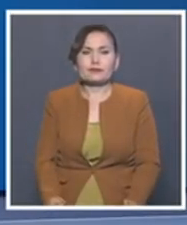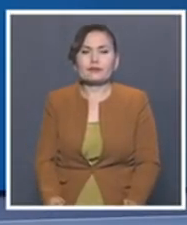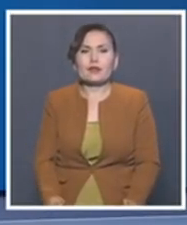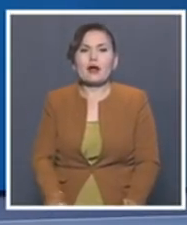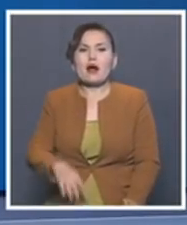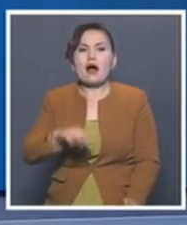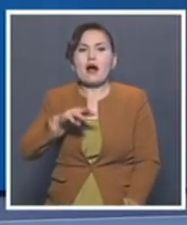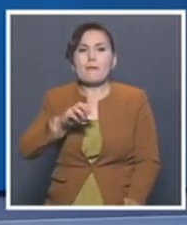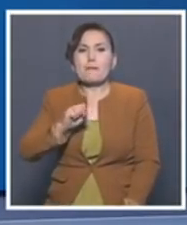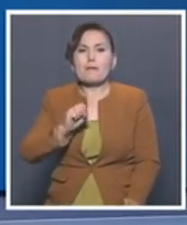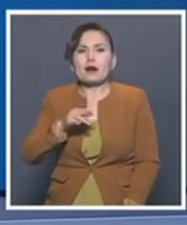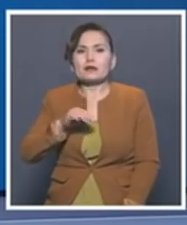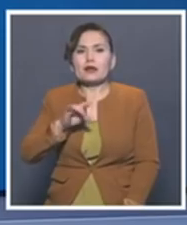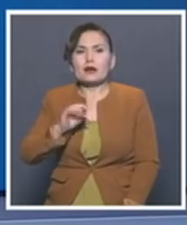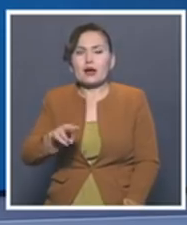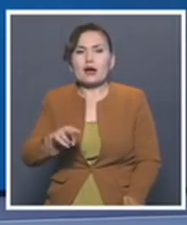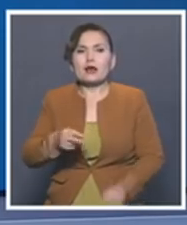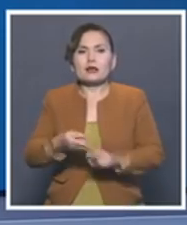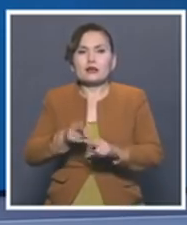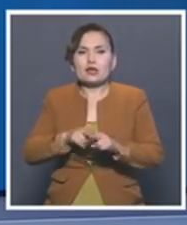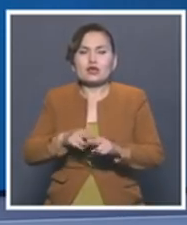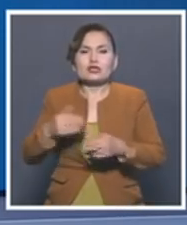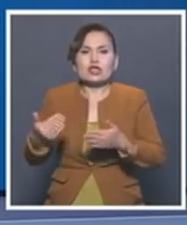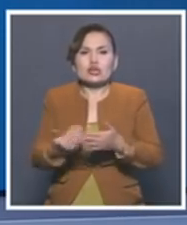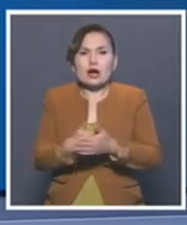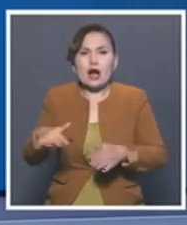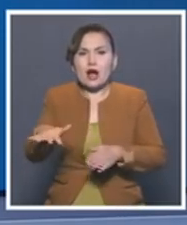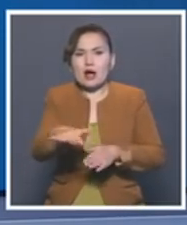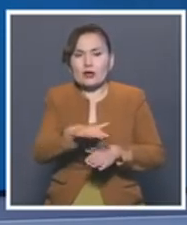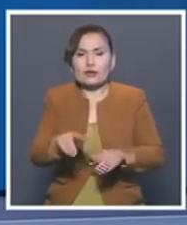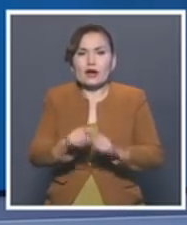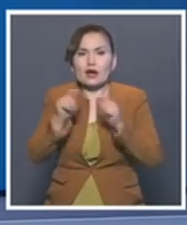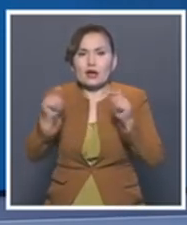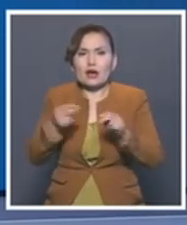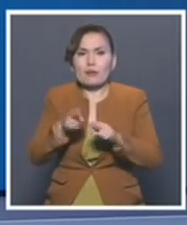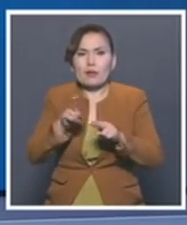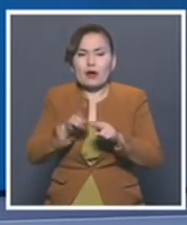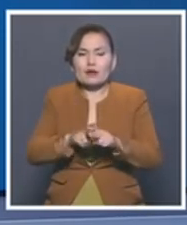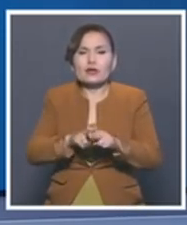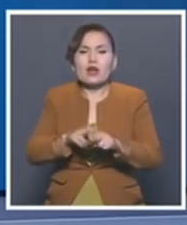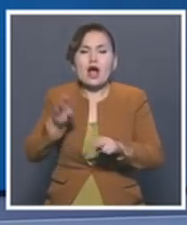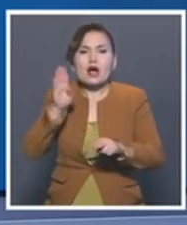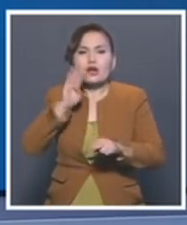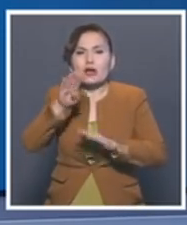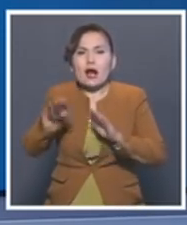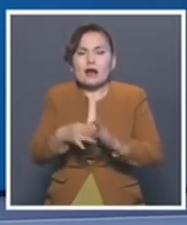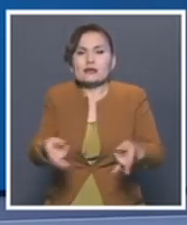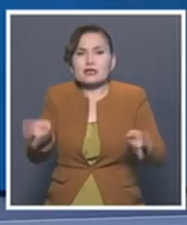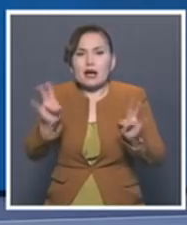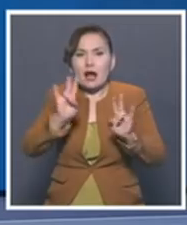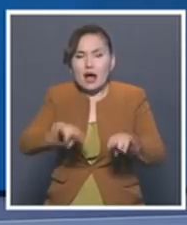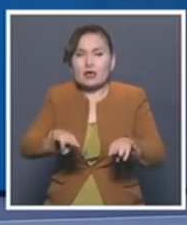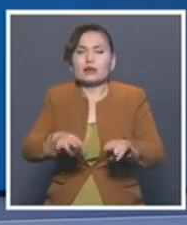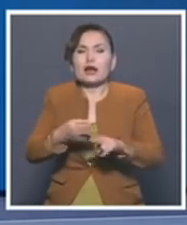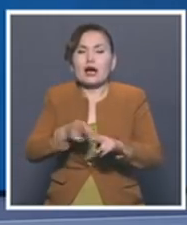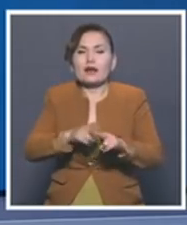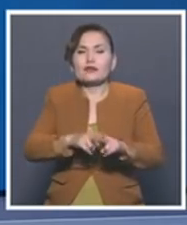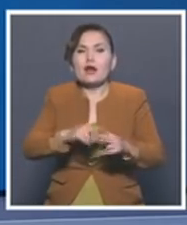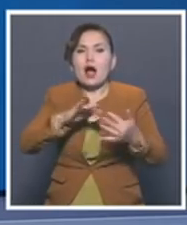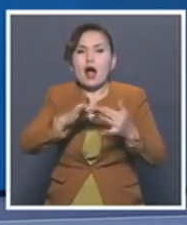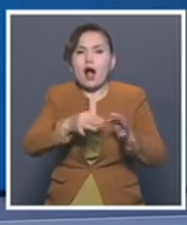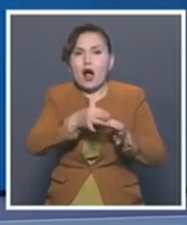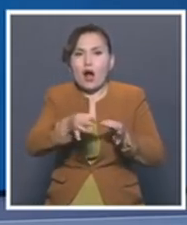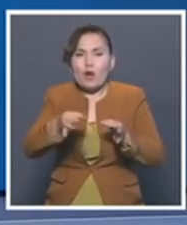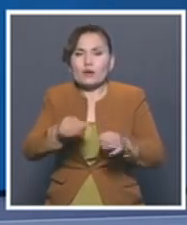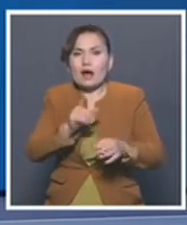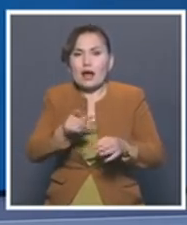Елге оралсақ, Мақтаралда жаңа ықшамаудан пайда болды. Мұнда су астында қалған Жеңіс, Достық, Жаңа Тұрмыс ауылдарының тұрғындары